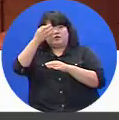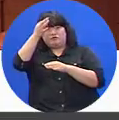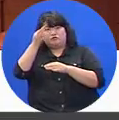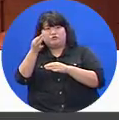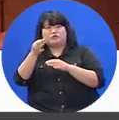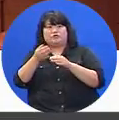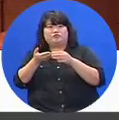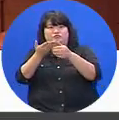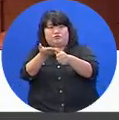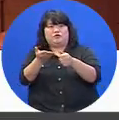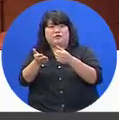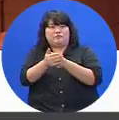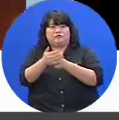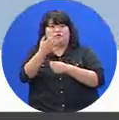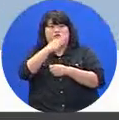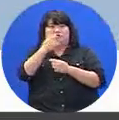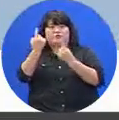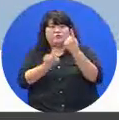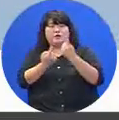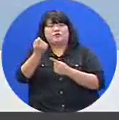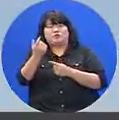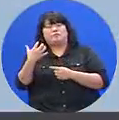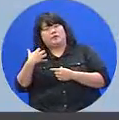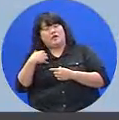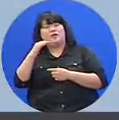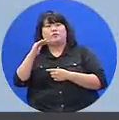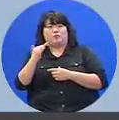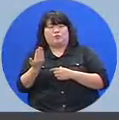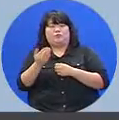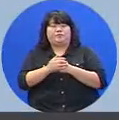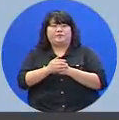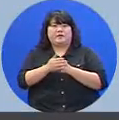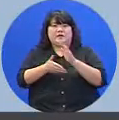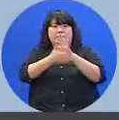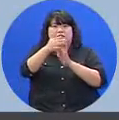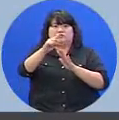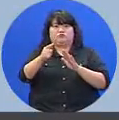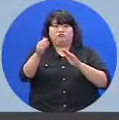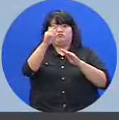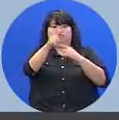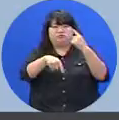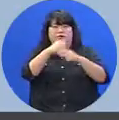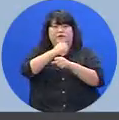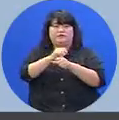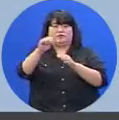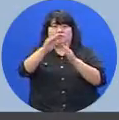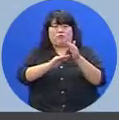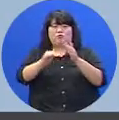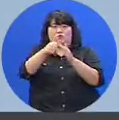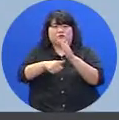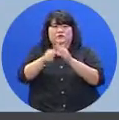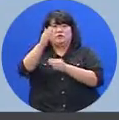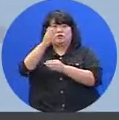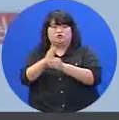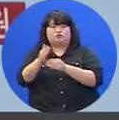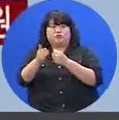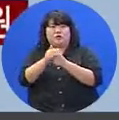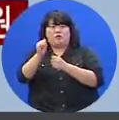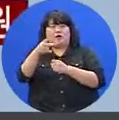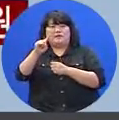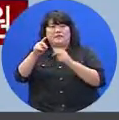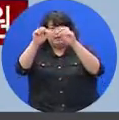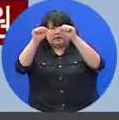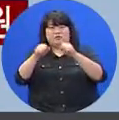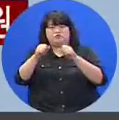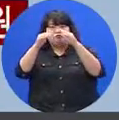수익보다는 약간의 비용을 감수하더라도. 전라북도와 시군이 운영하는 공공시설 27곳 가운데 전주 화산체육관